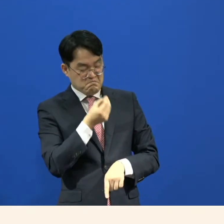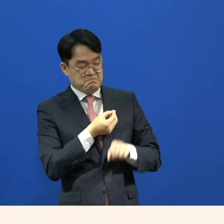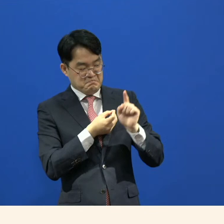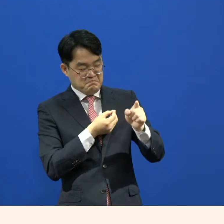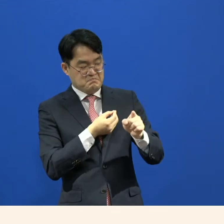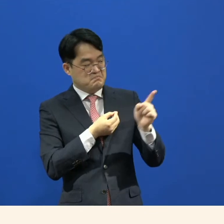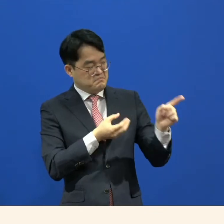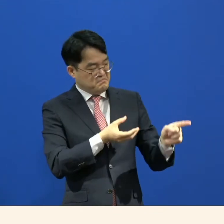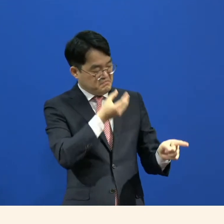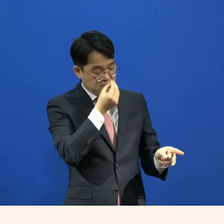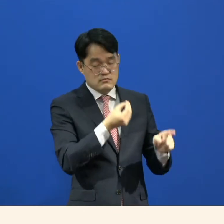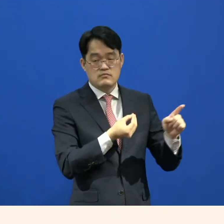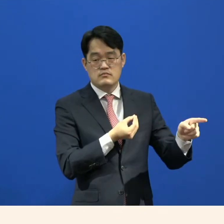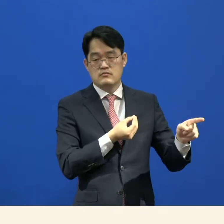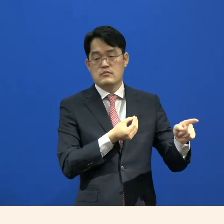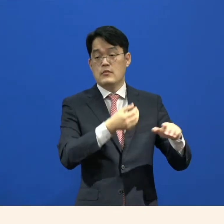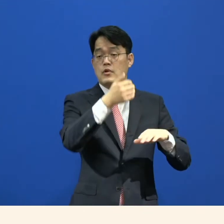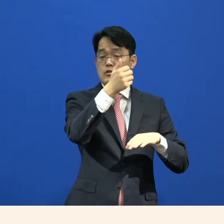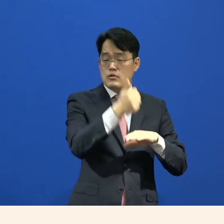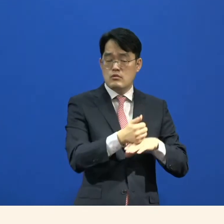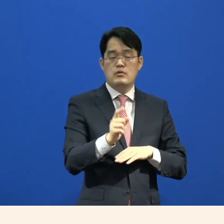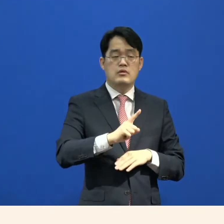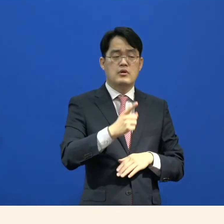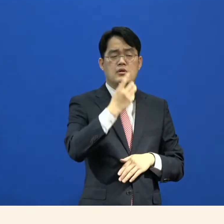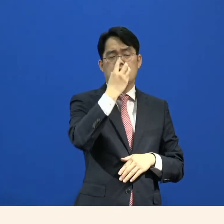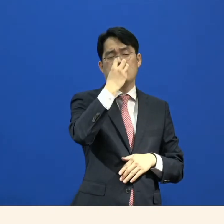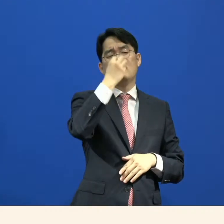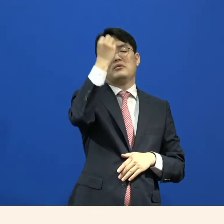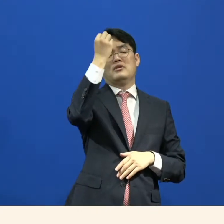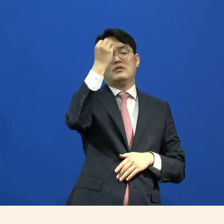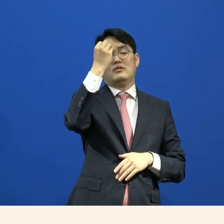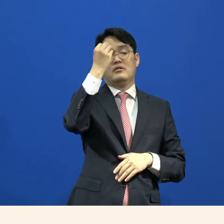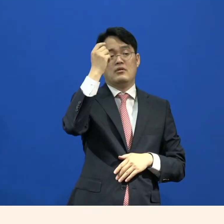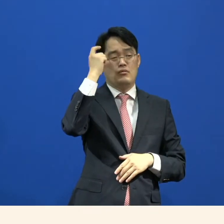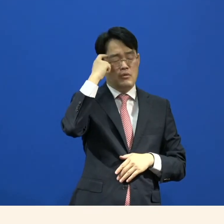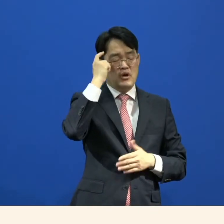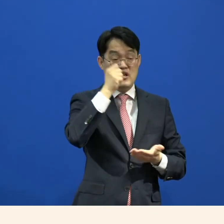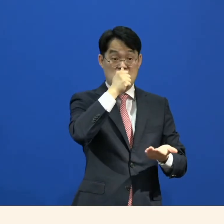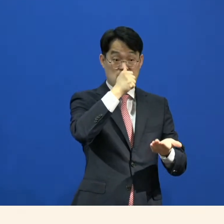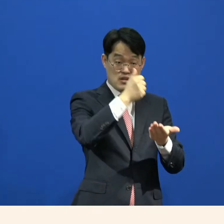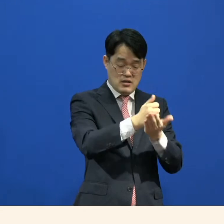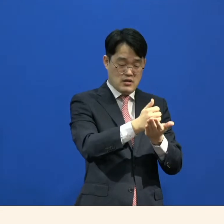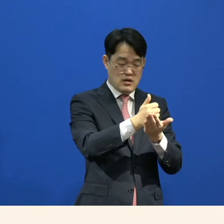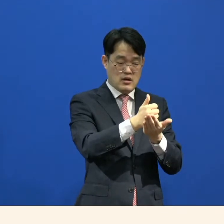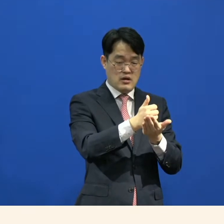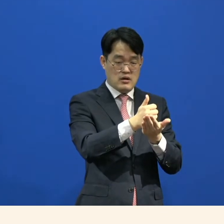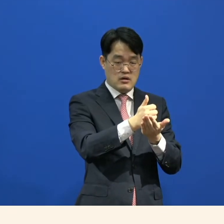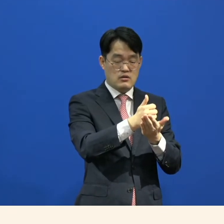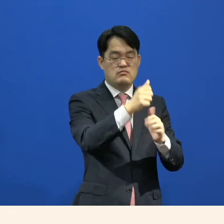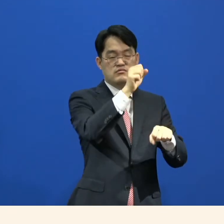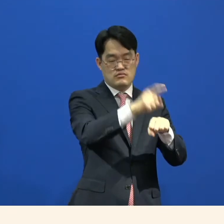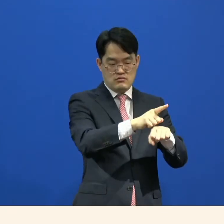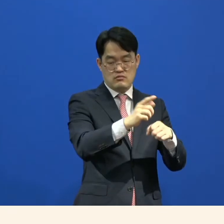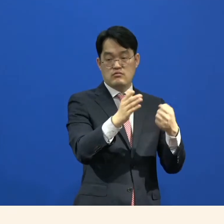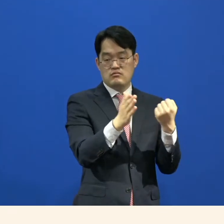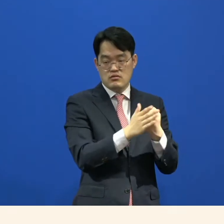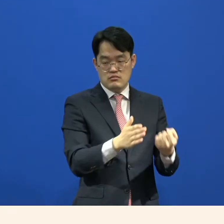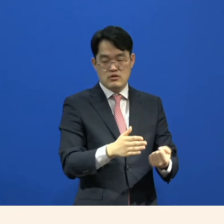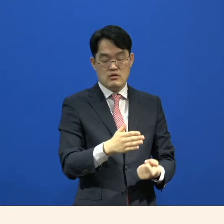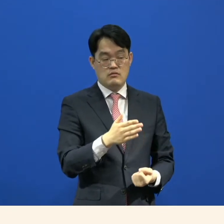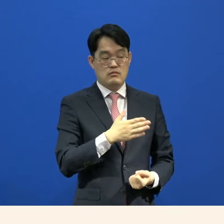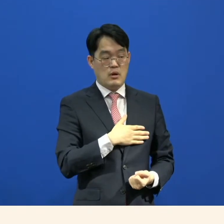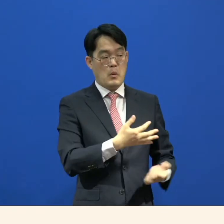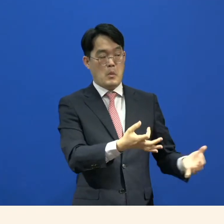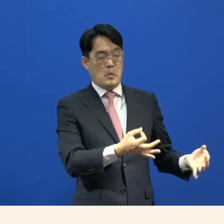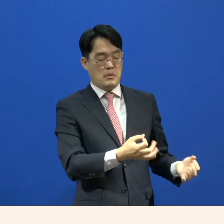여러분, 그러면 다 부패하는 거예요. 타락하게. 왜? 인간의 죄성이 있기 때문에. 더 나은 존재로 보여지고